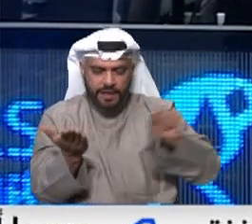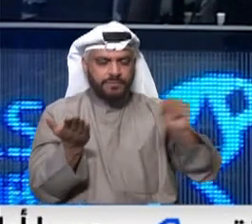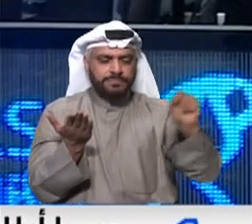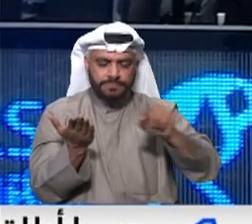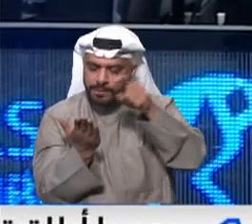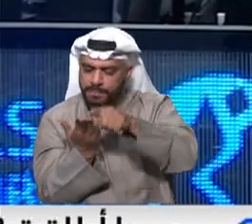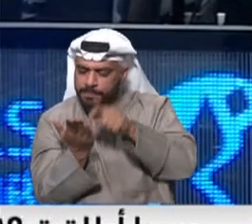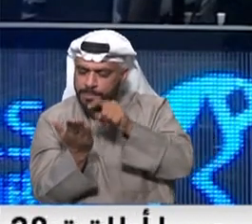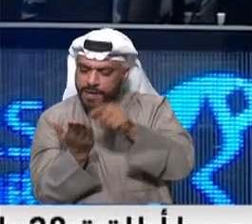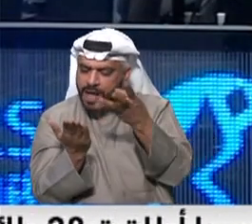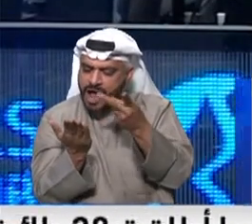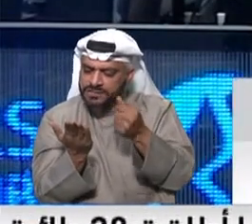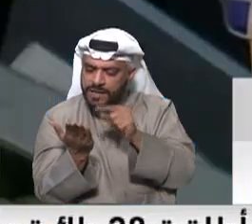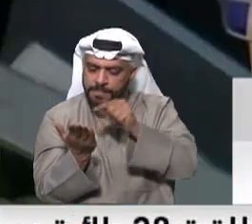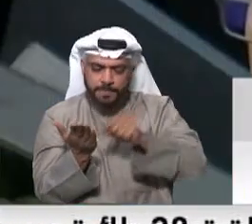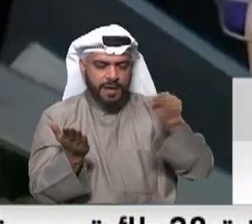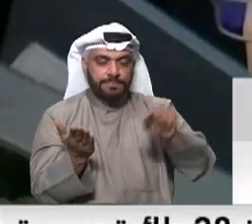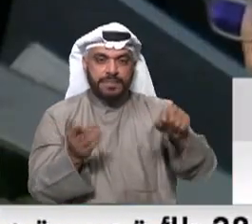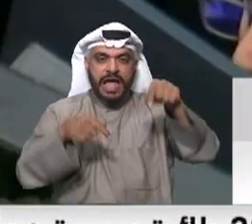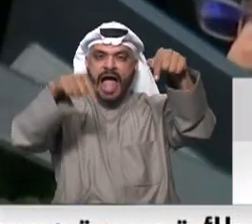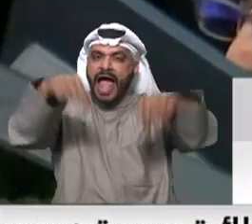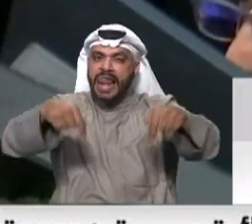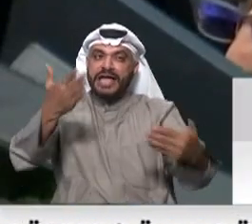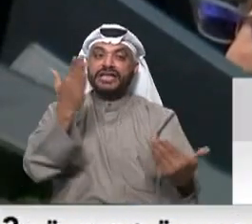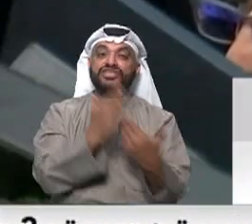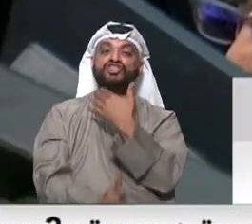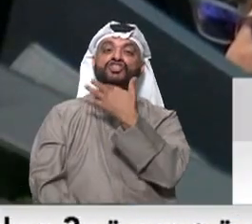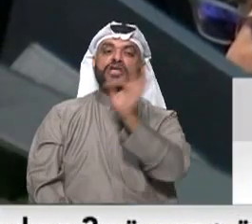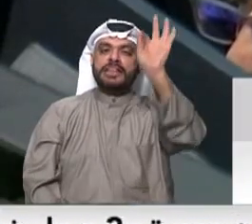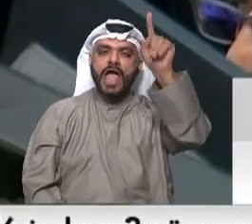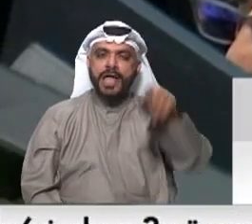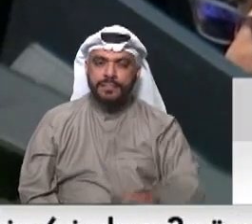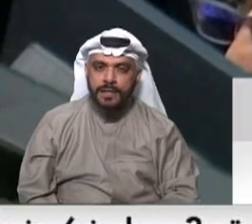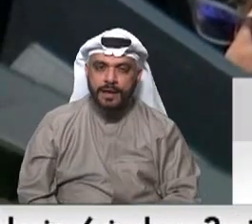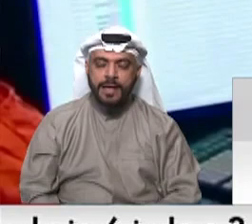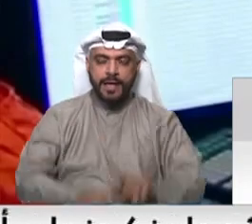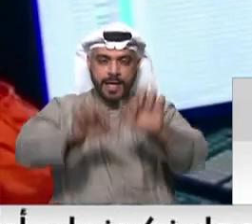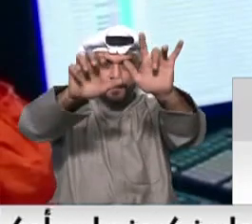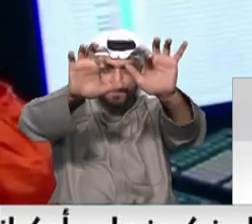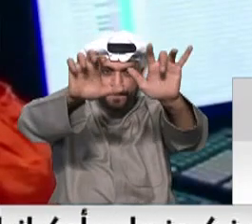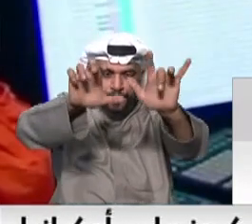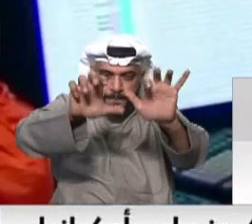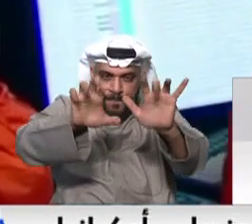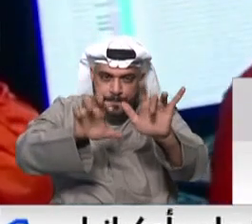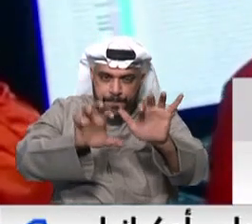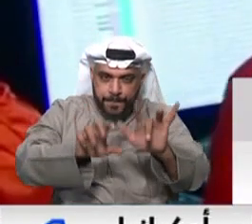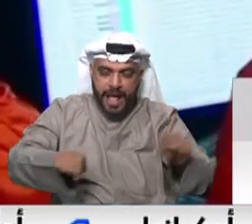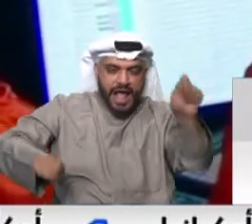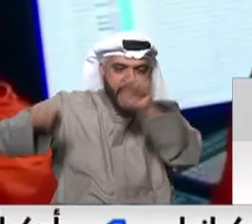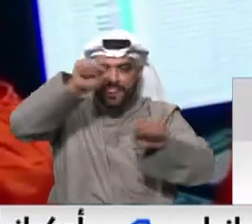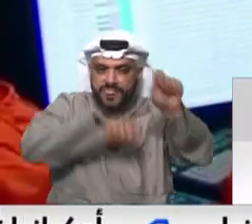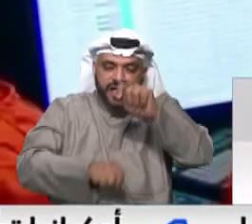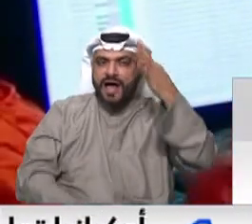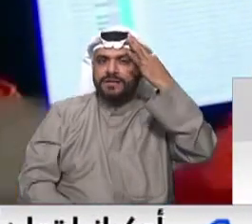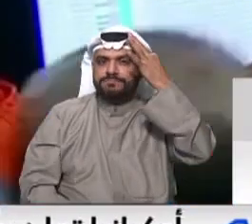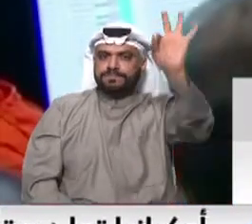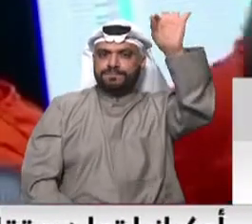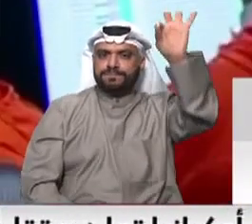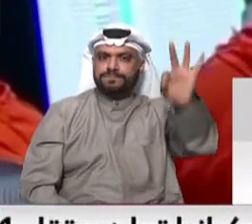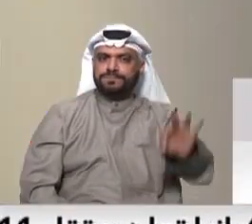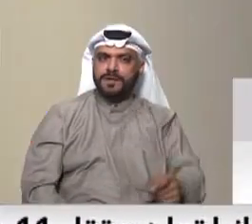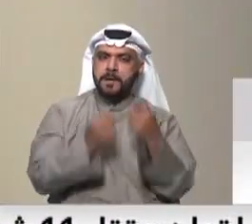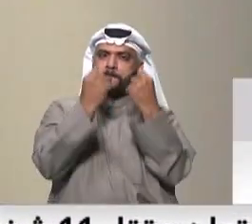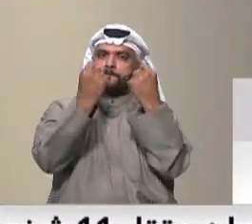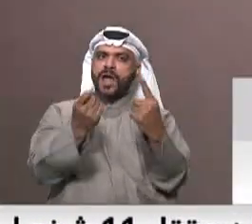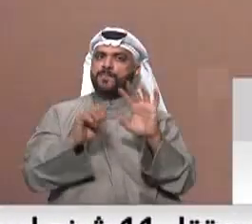الدول المتقدمه والتي وظفت ادوات الذكاء الاصطناعي في التحليل الفني لا سيما في المنتجات الماليه ذات